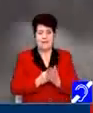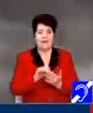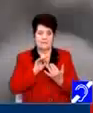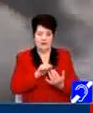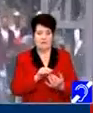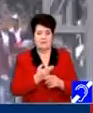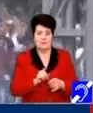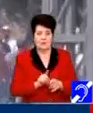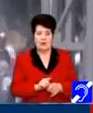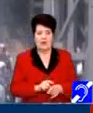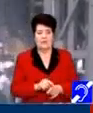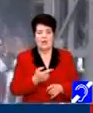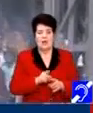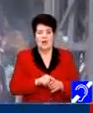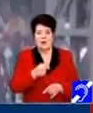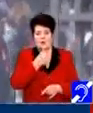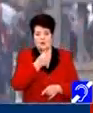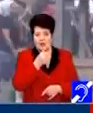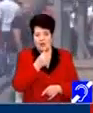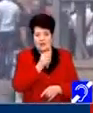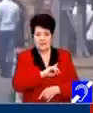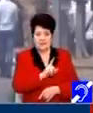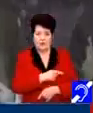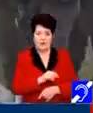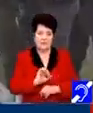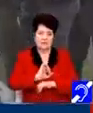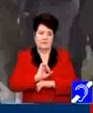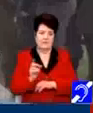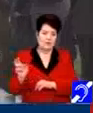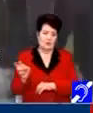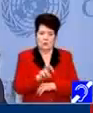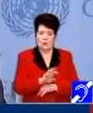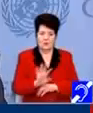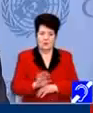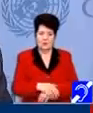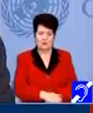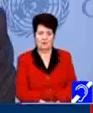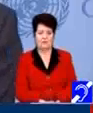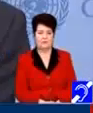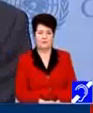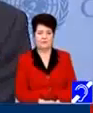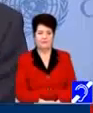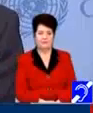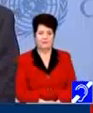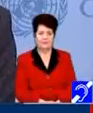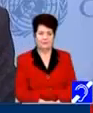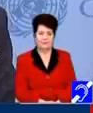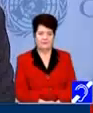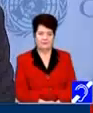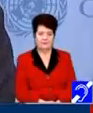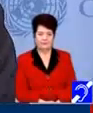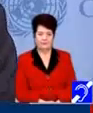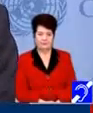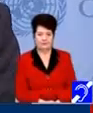susținătorii mișcării jihadiste Hamas au încercat să forțeze intrarea în Israel. Every country in the world has the right to defend